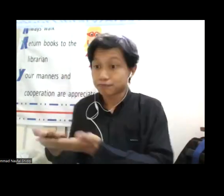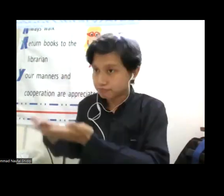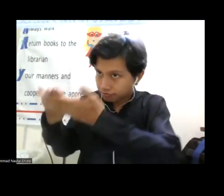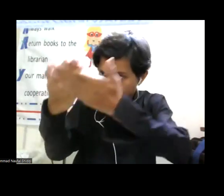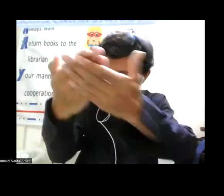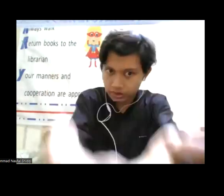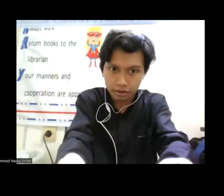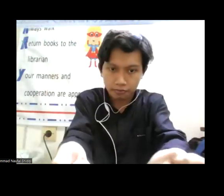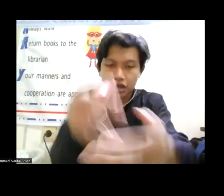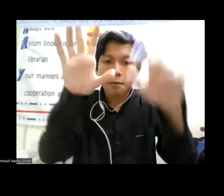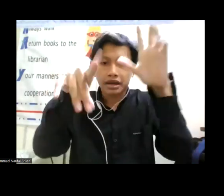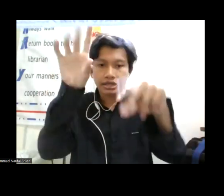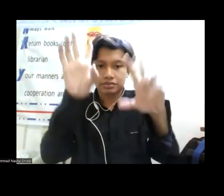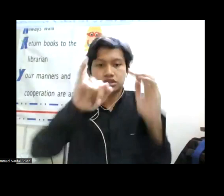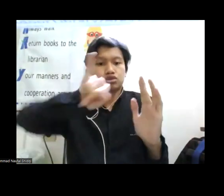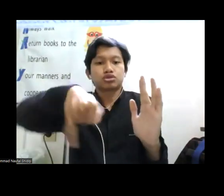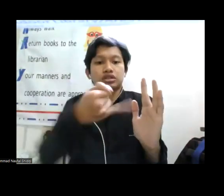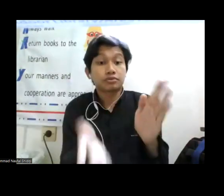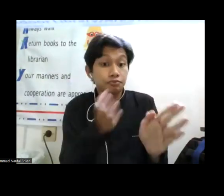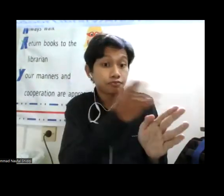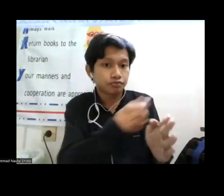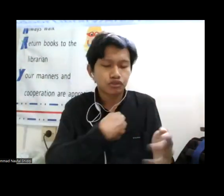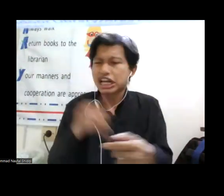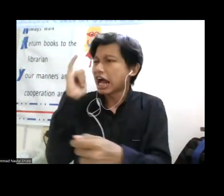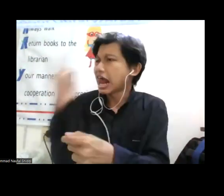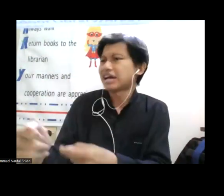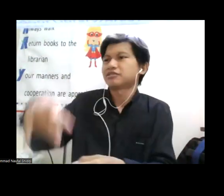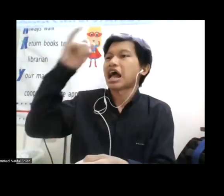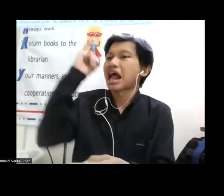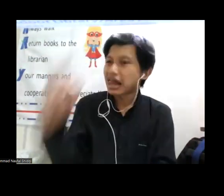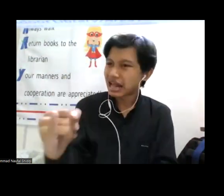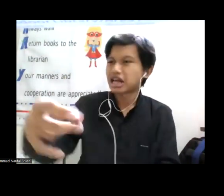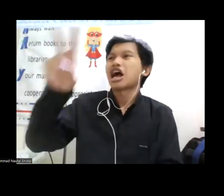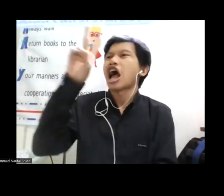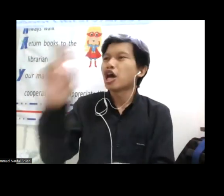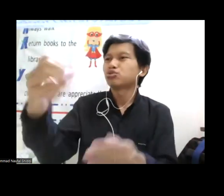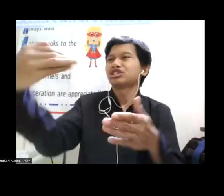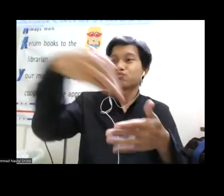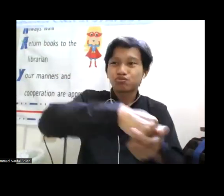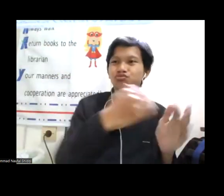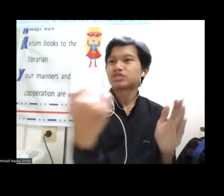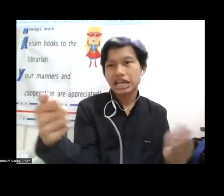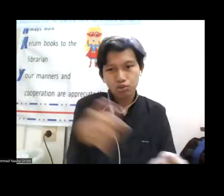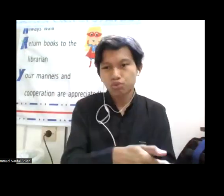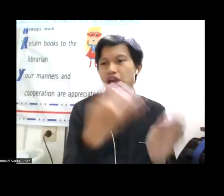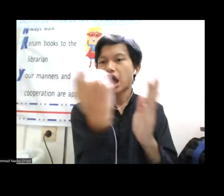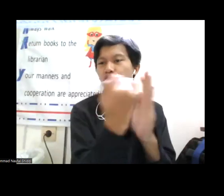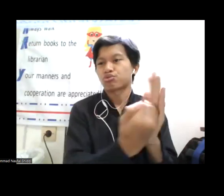apa pengelola jurnalnya itu disalahkan itu suruh ngikuti aturan di situ katanya walaupun